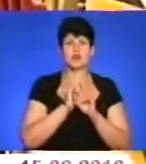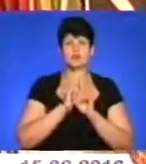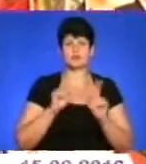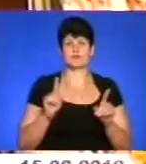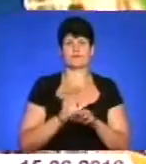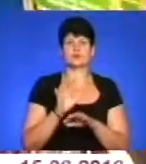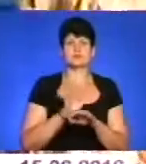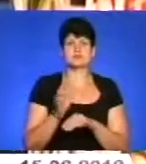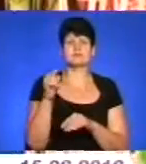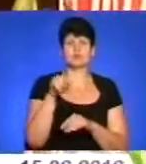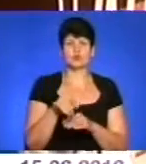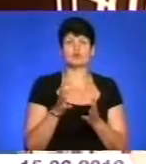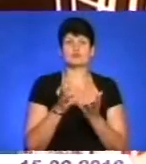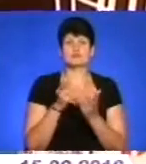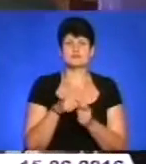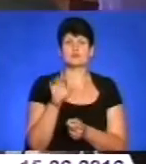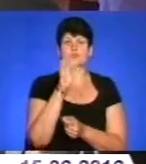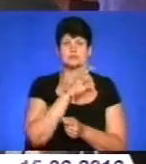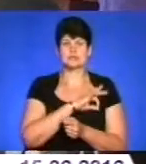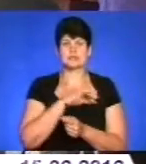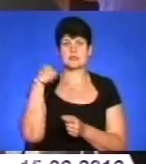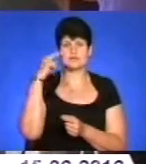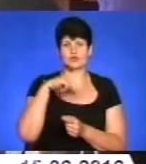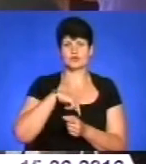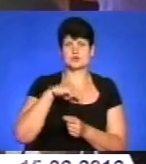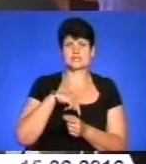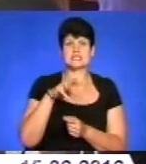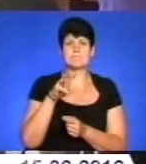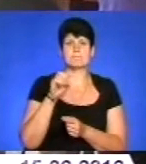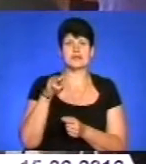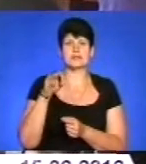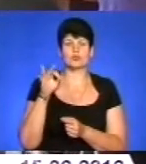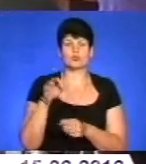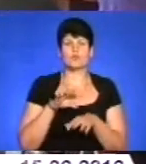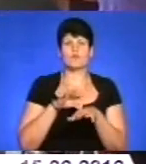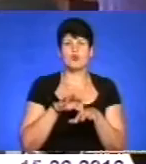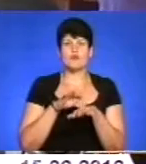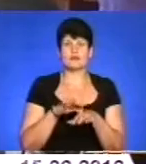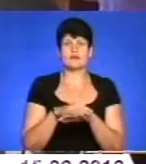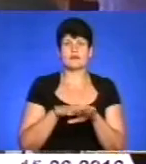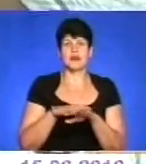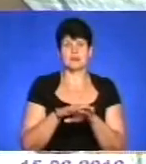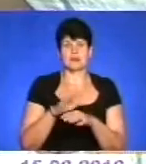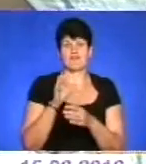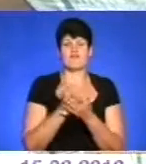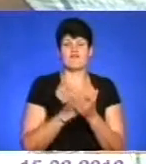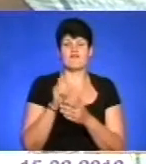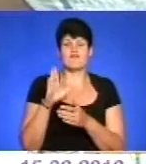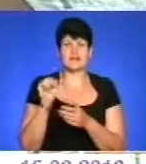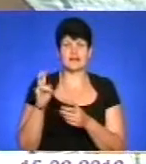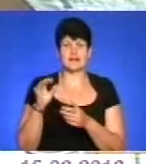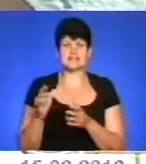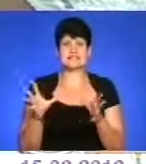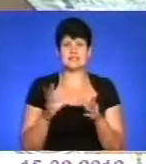виробництва, в тому числі із застосуванням психодіагностичних методик, проведення ярмарків вакансій, спільне